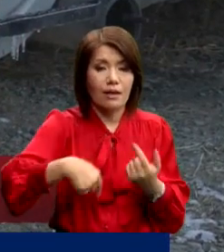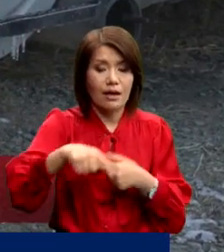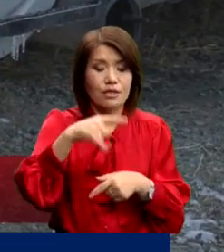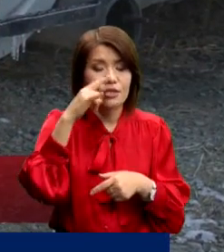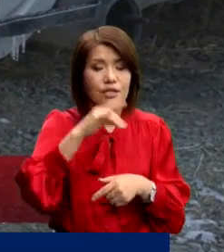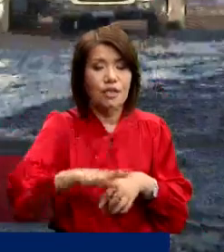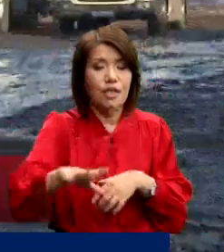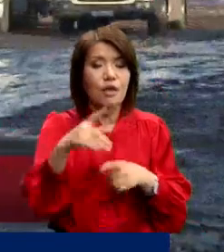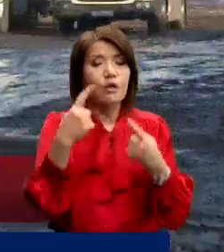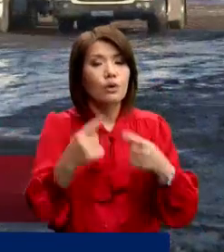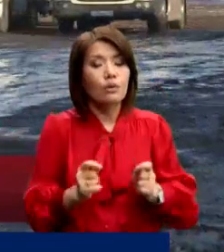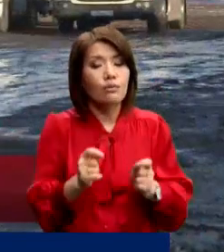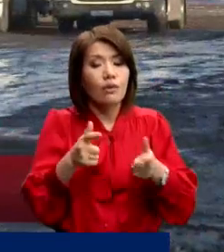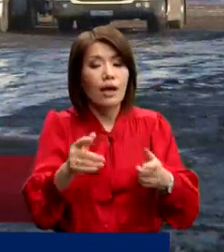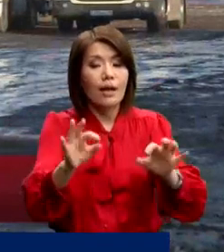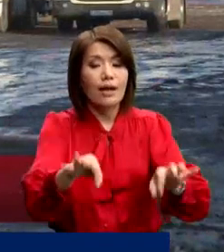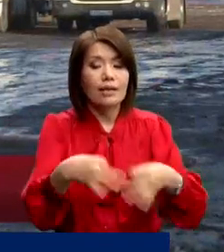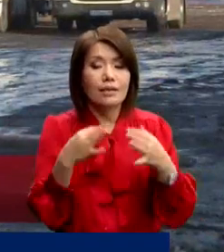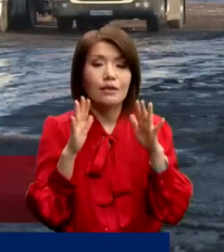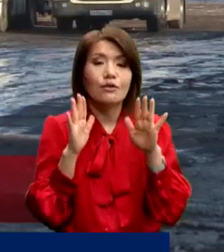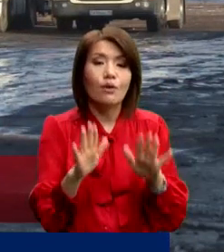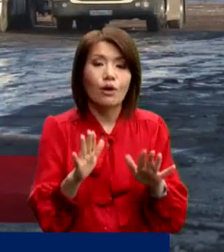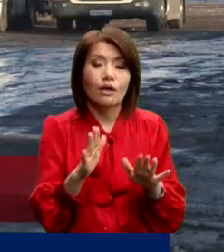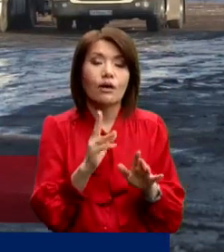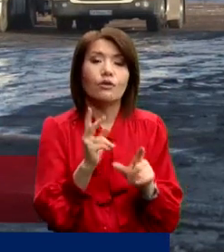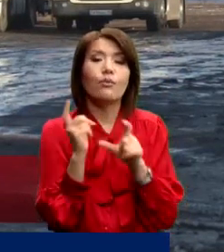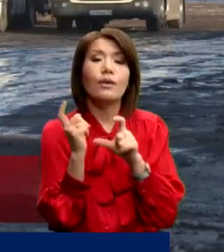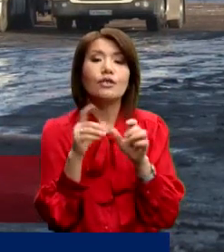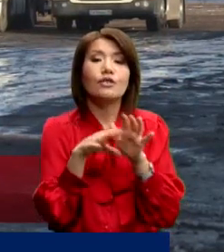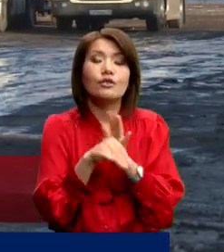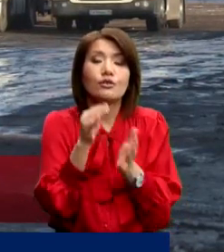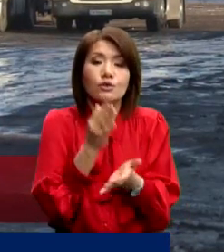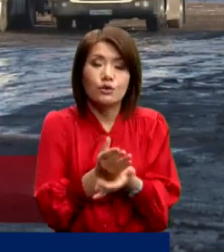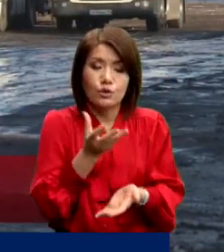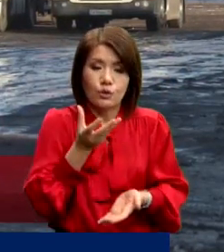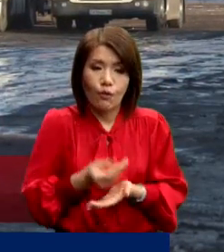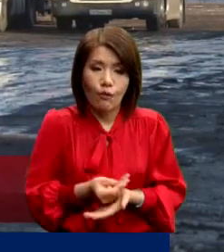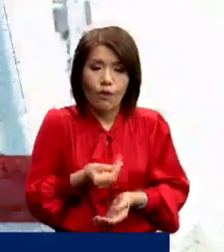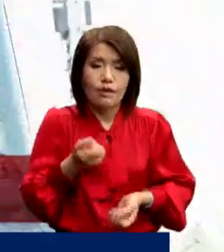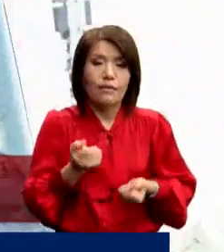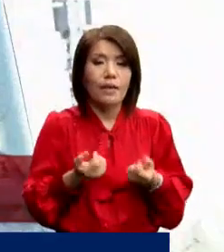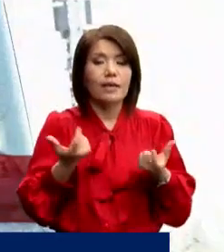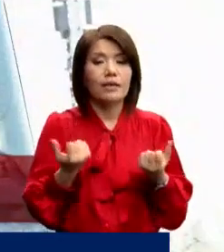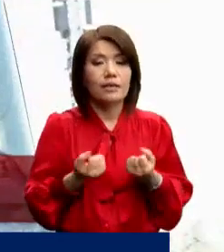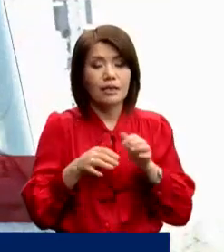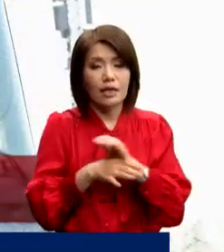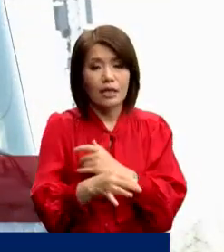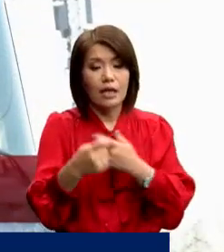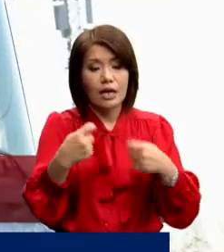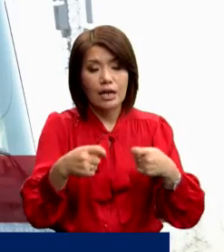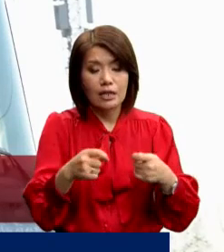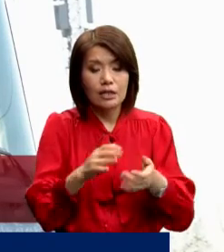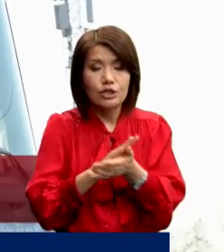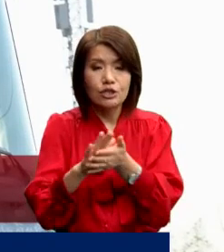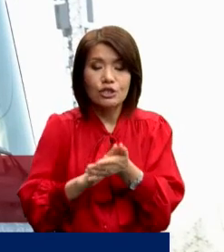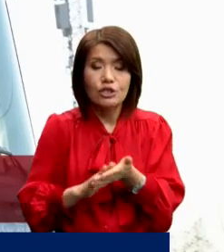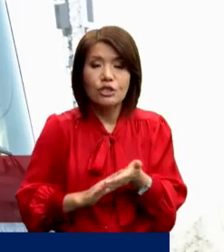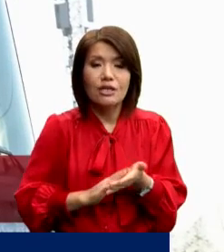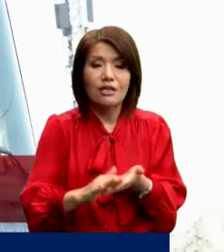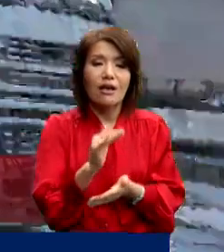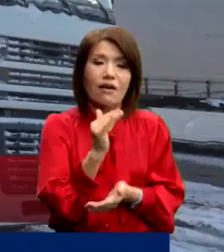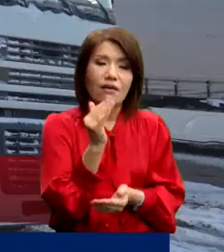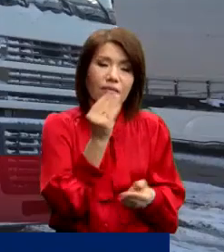Другое предложение – разрешить работать только перевозчикам, которые имеют в собственности машины. Тогда рынок можно очистить от